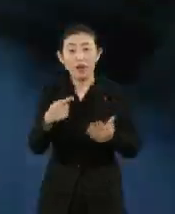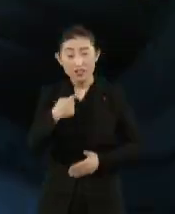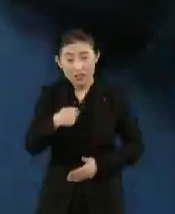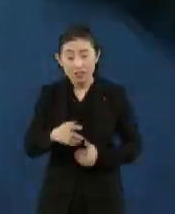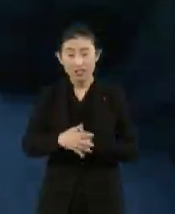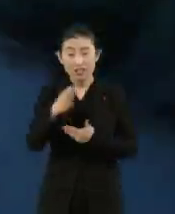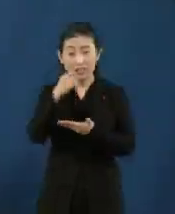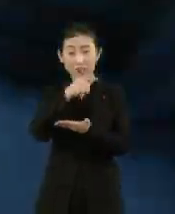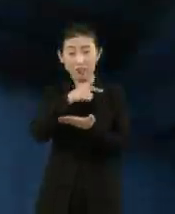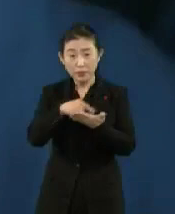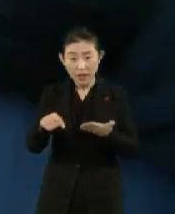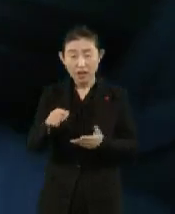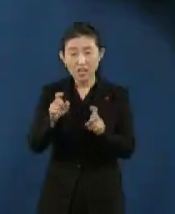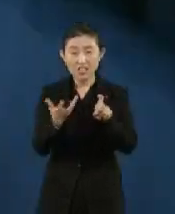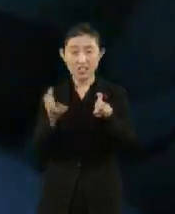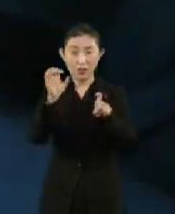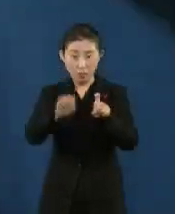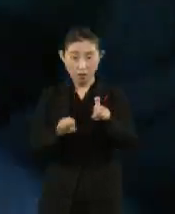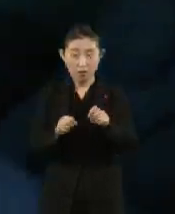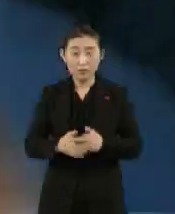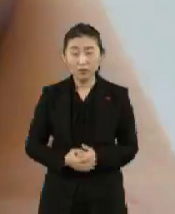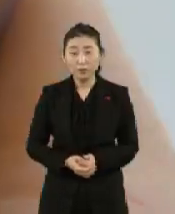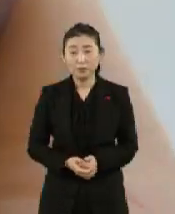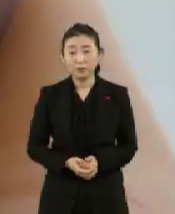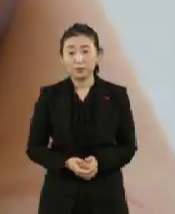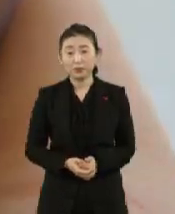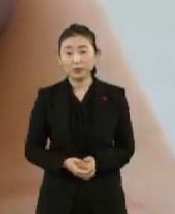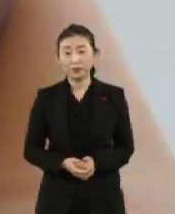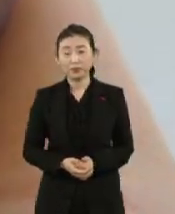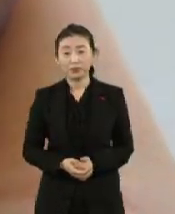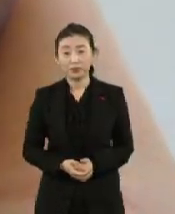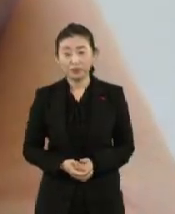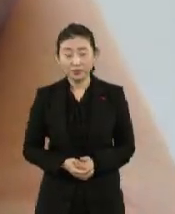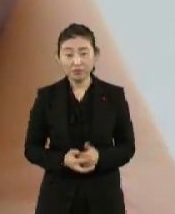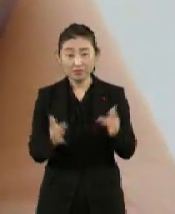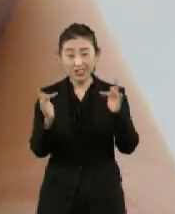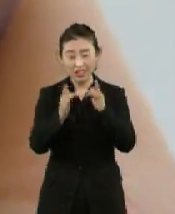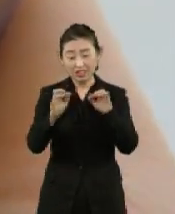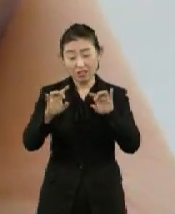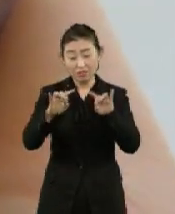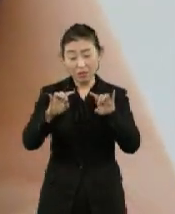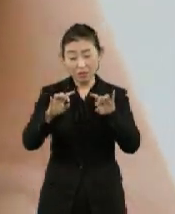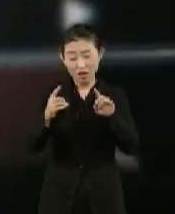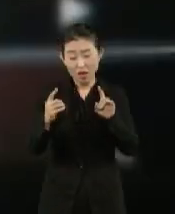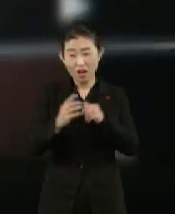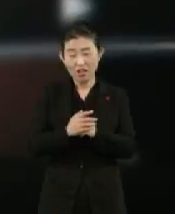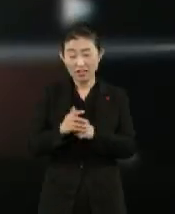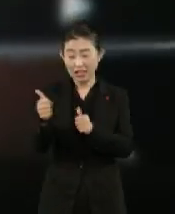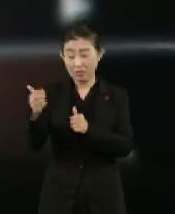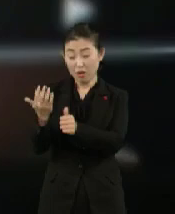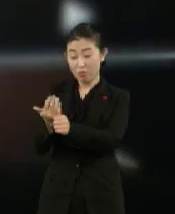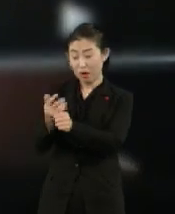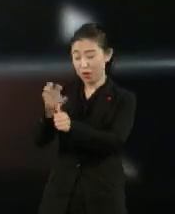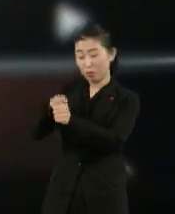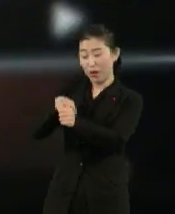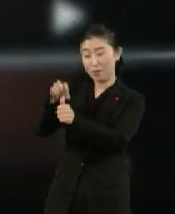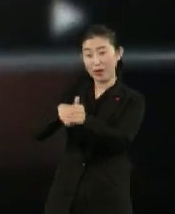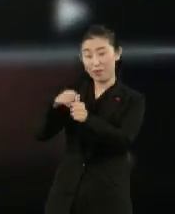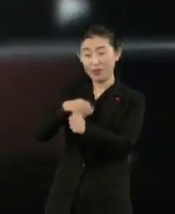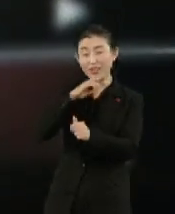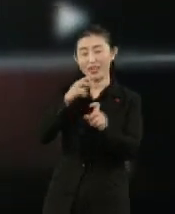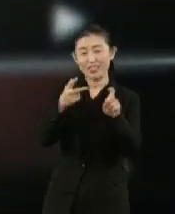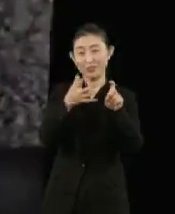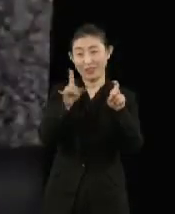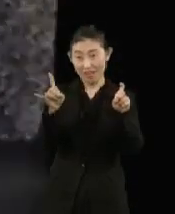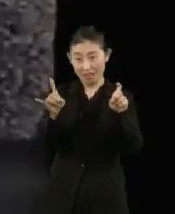호소했고 재산 피해만 10억여 원이 발생했습니다. 채팅앱을 통해 유인한 남성을 협박해 돈을 뜯어낸 10대